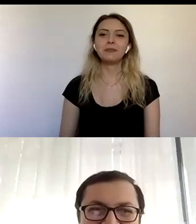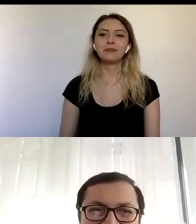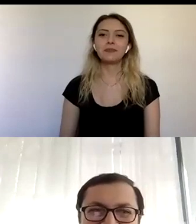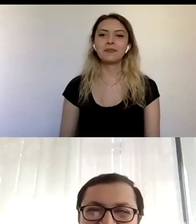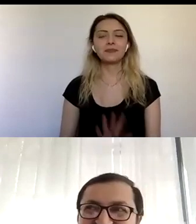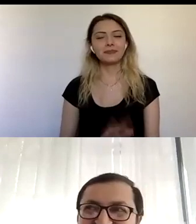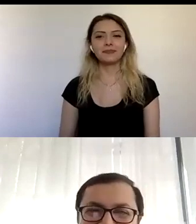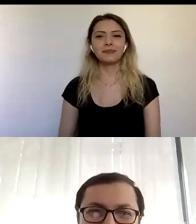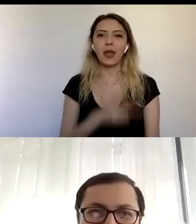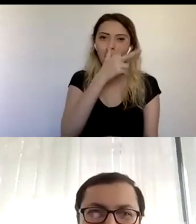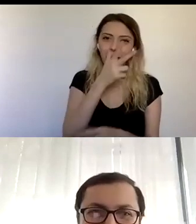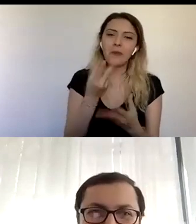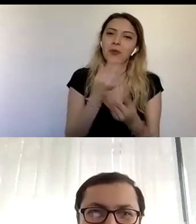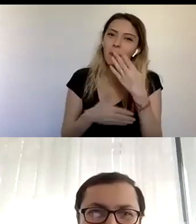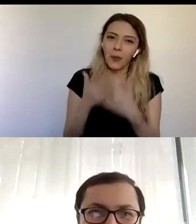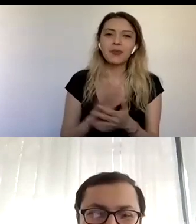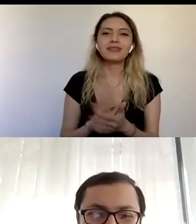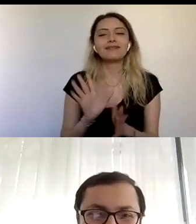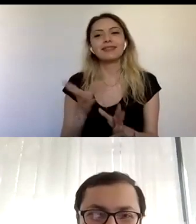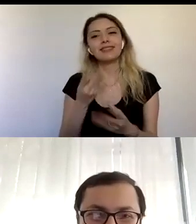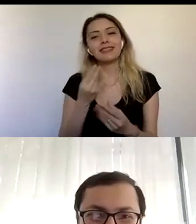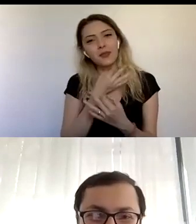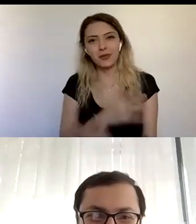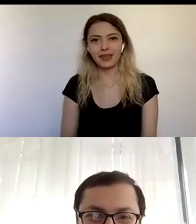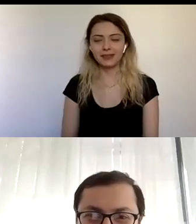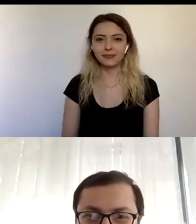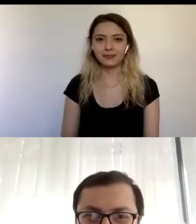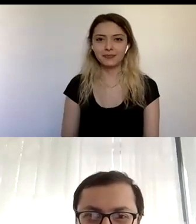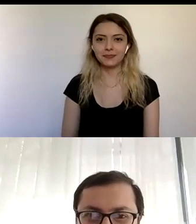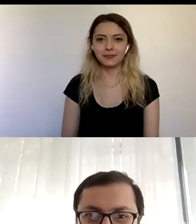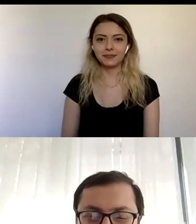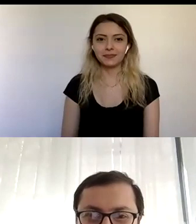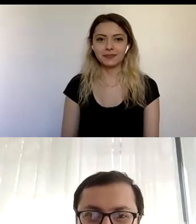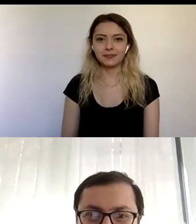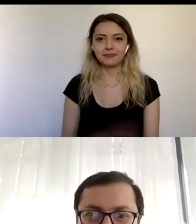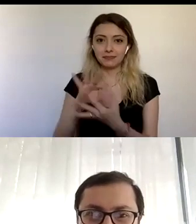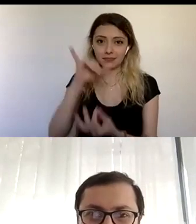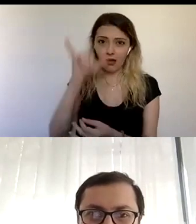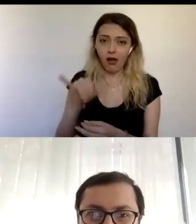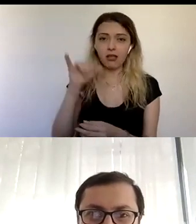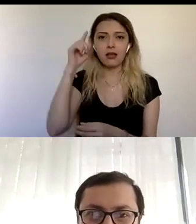diyelim hem teşekkür edelim. İnsan Hakları izlerken dijital güvenlik ve dijital